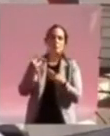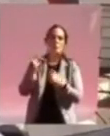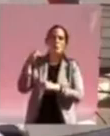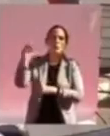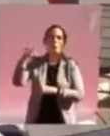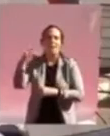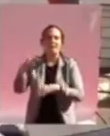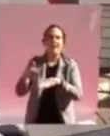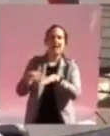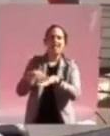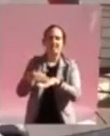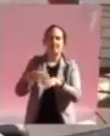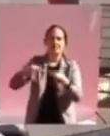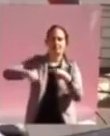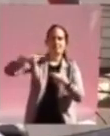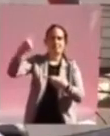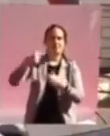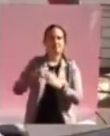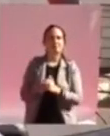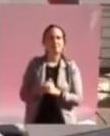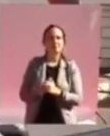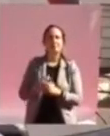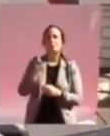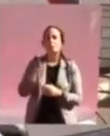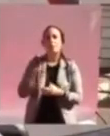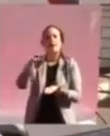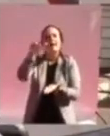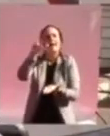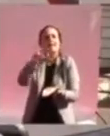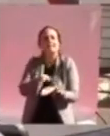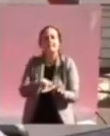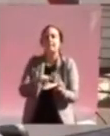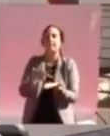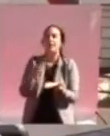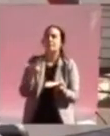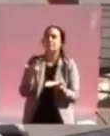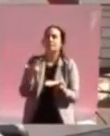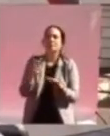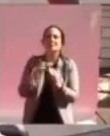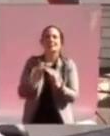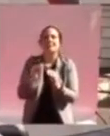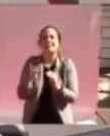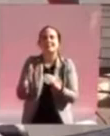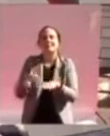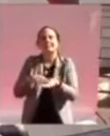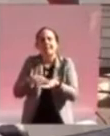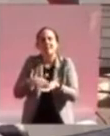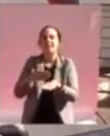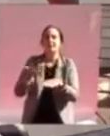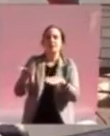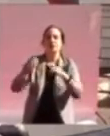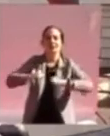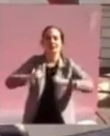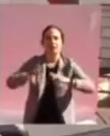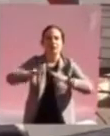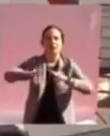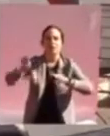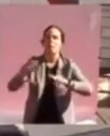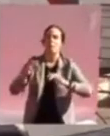soprattutto la garanzia di un servizio sanitario nazionale universale pubblico